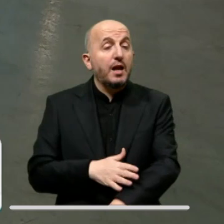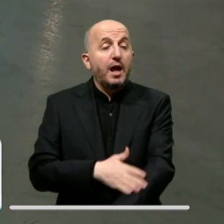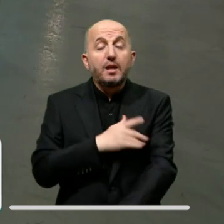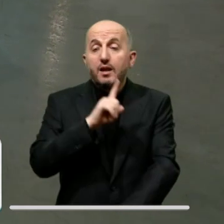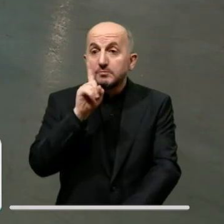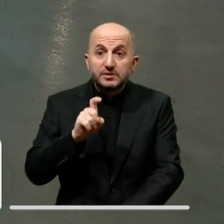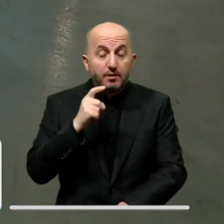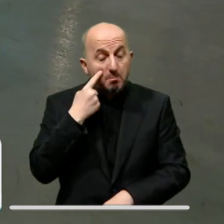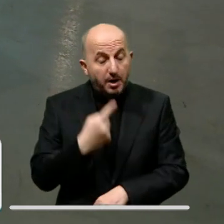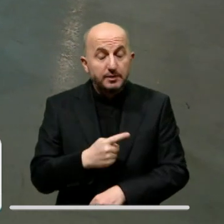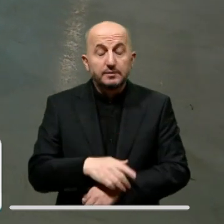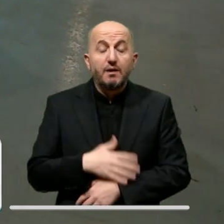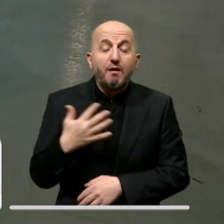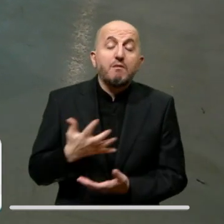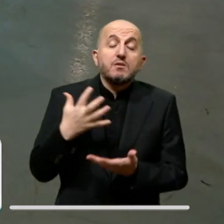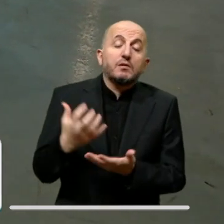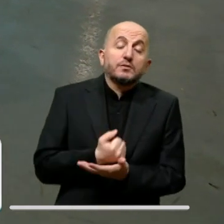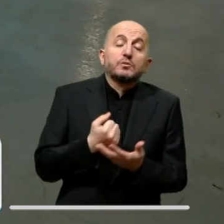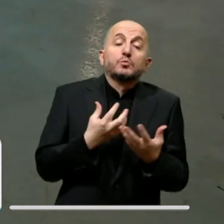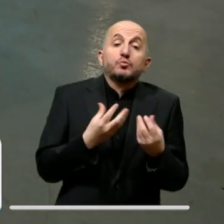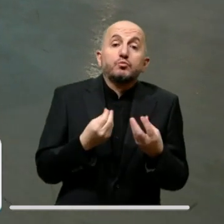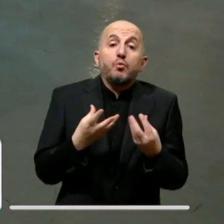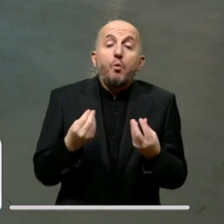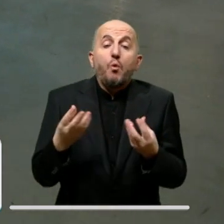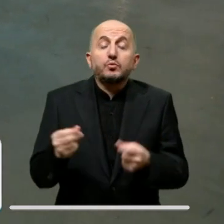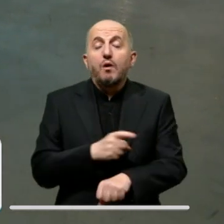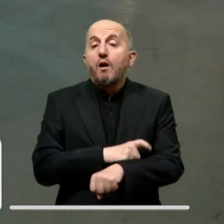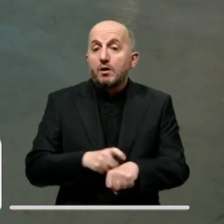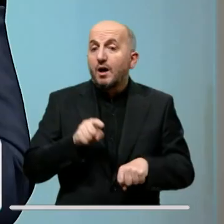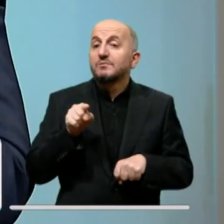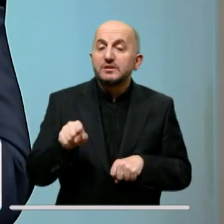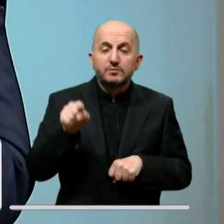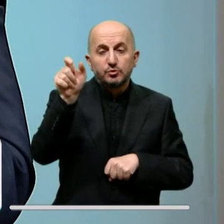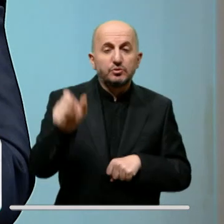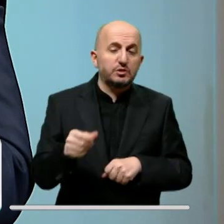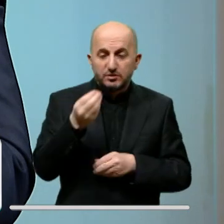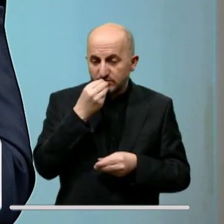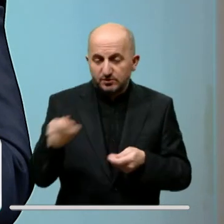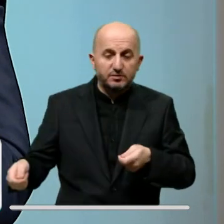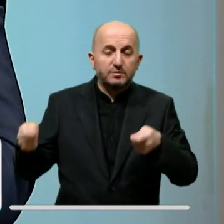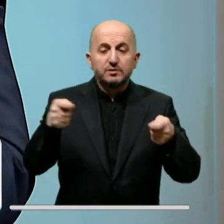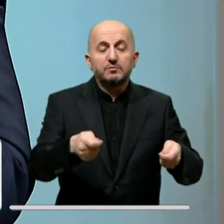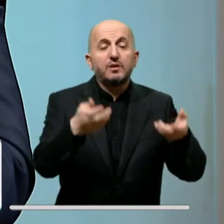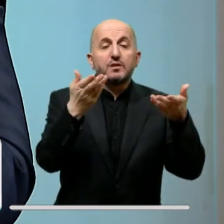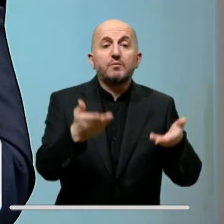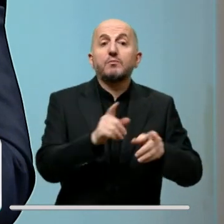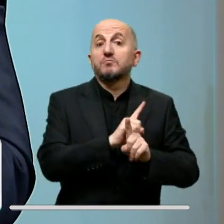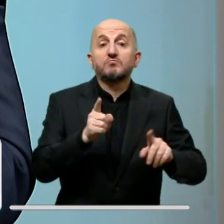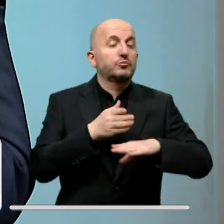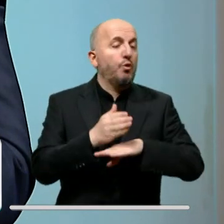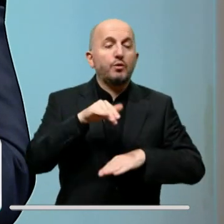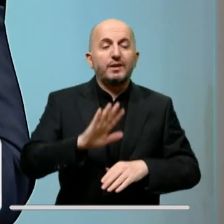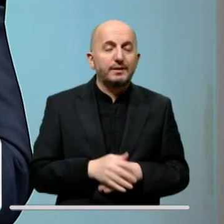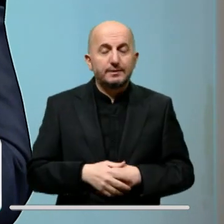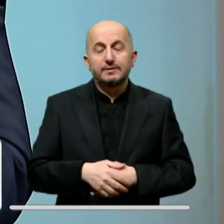midir Eğer kazancının tamamı veya büyük çoğunluğu haram ise bu kişilerin ikramını kabul etmek doğru değildir